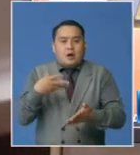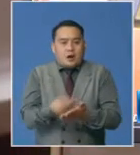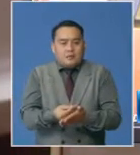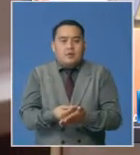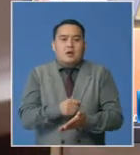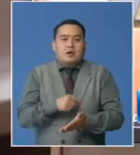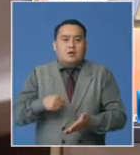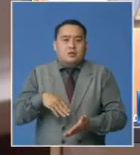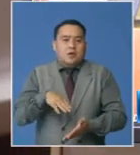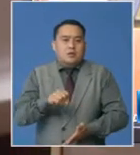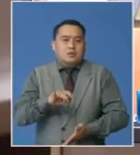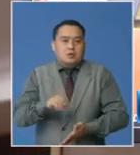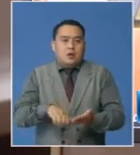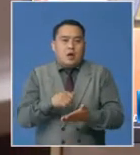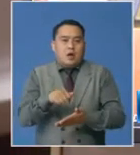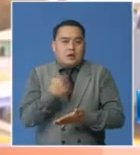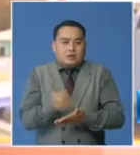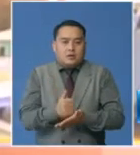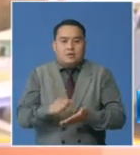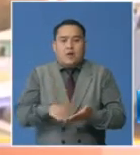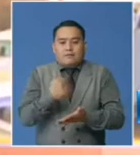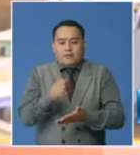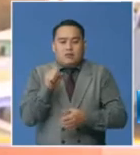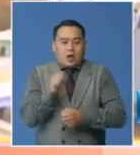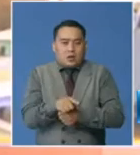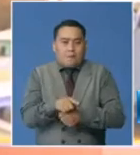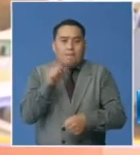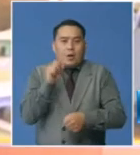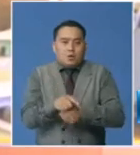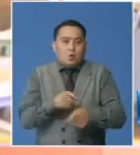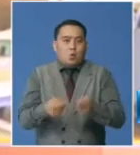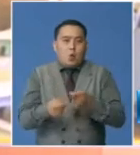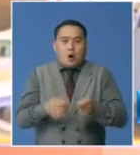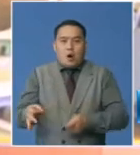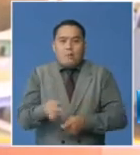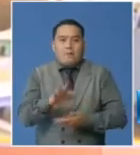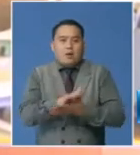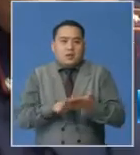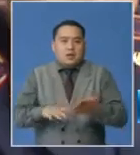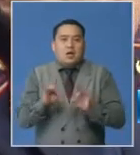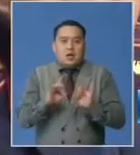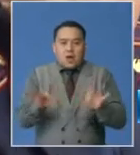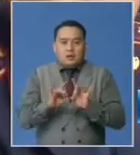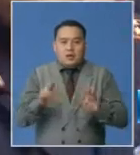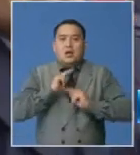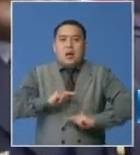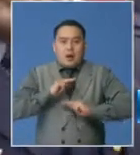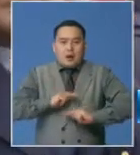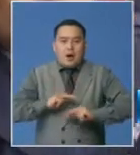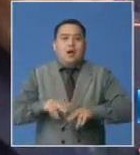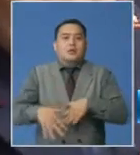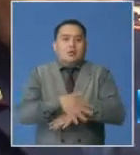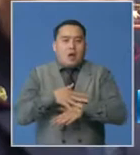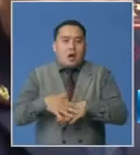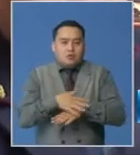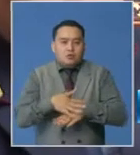ОСМС Адильбек Жаксыбеков назвал главной задачей. Также он поручил руководителям областей продолжать разъяснительные работы, так как